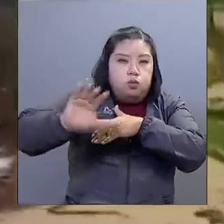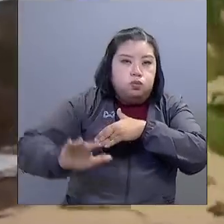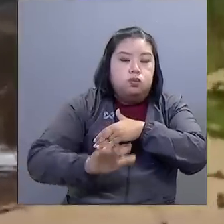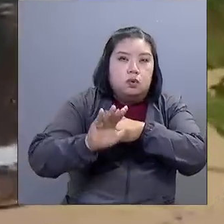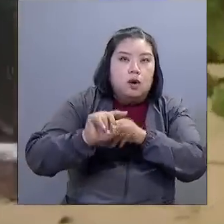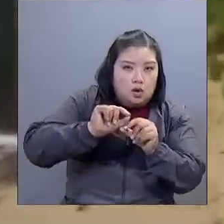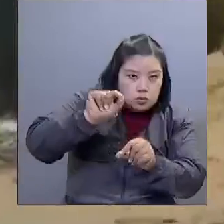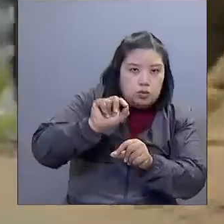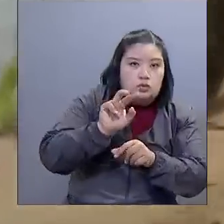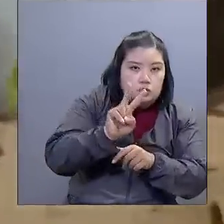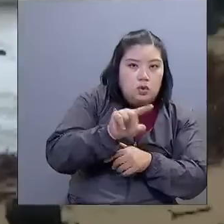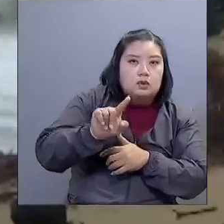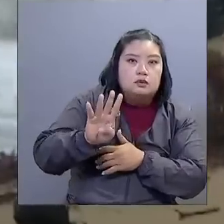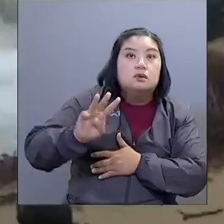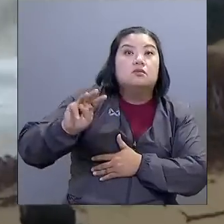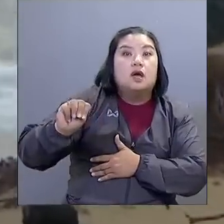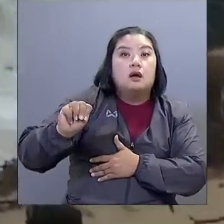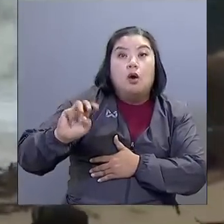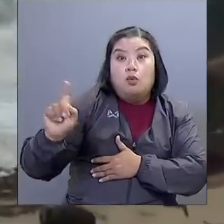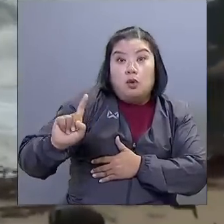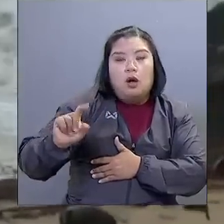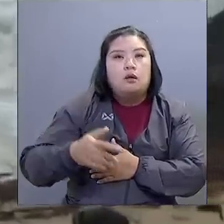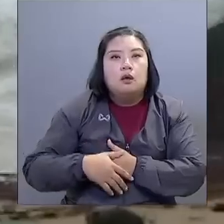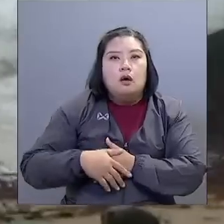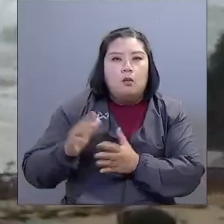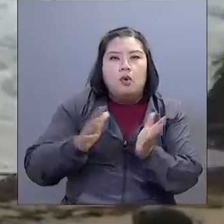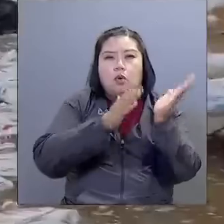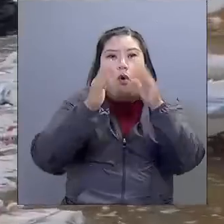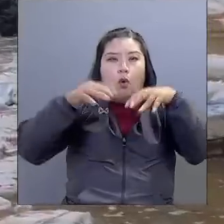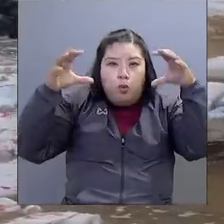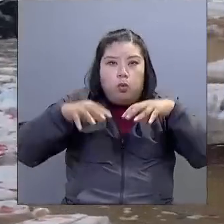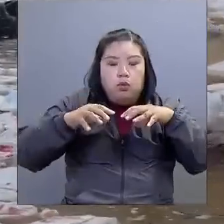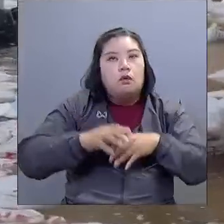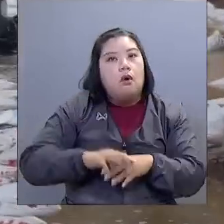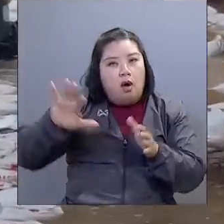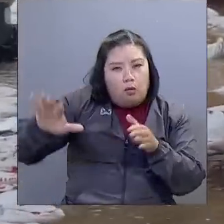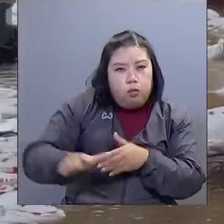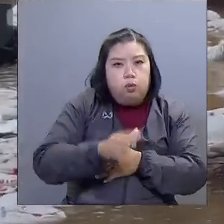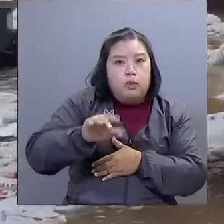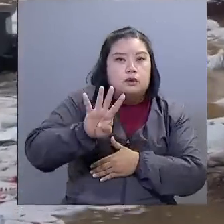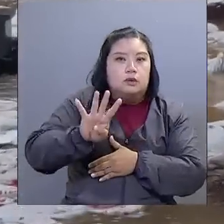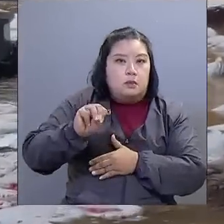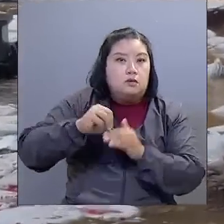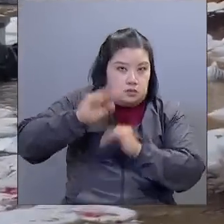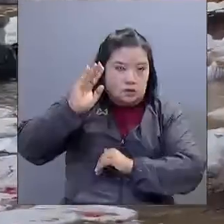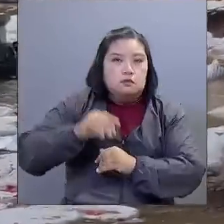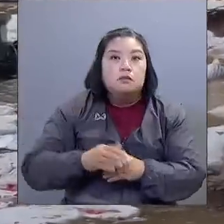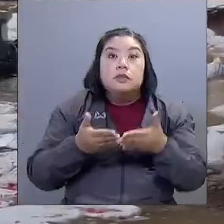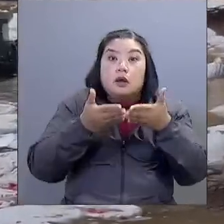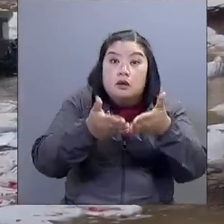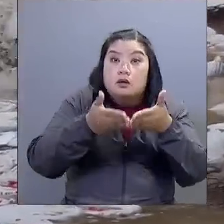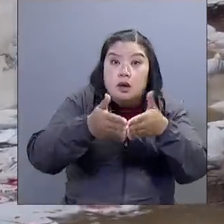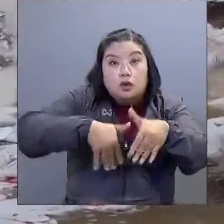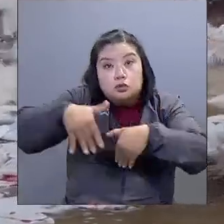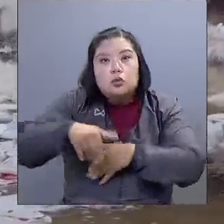ต่2-4 เมตรนะคะในบริเวณที่มีฝนฟ้าคะนองนั้นจะมีคลื่นสูงมากกว่า4เมตรด้วยค่ะระยะนี้ก็ขอให้ชาวเรือนั้นเดินเรือด้วยความระมั